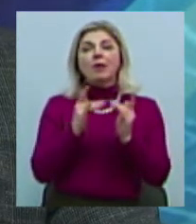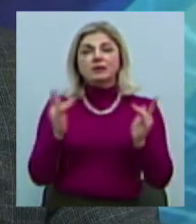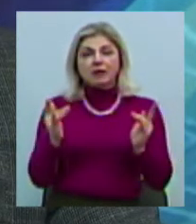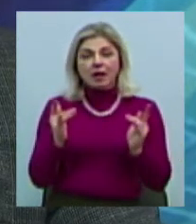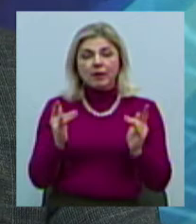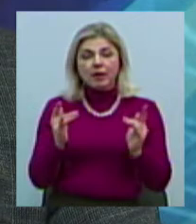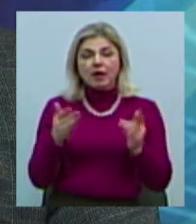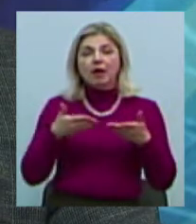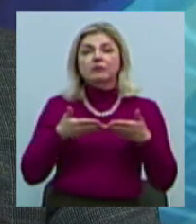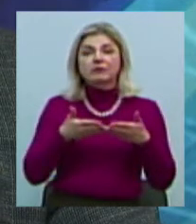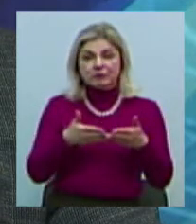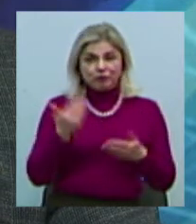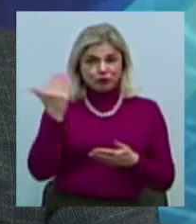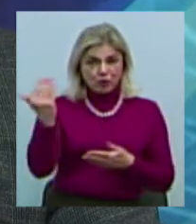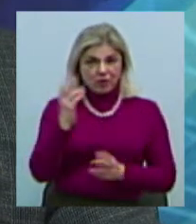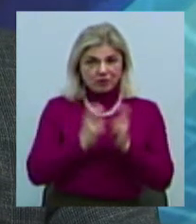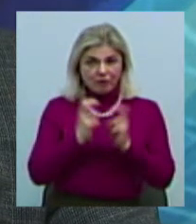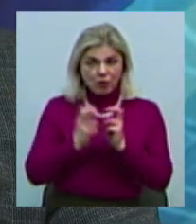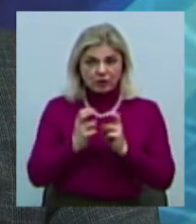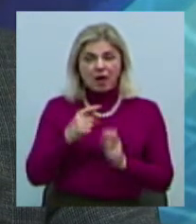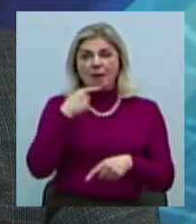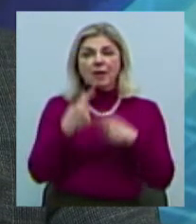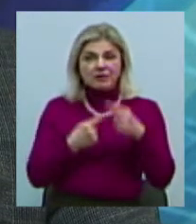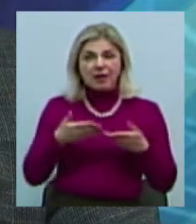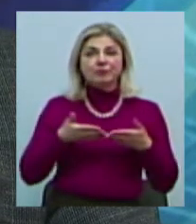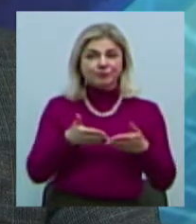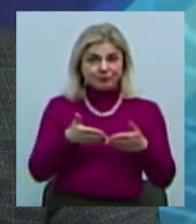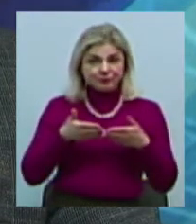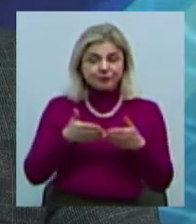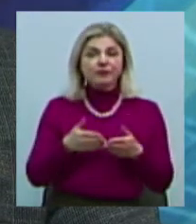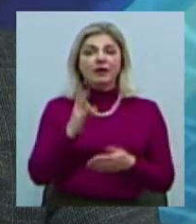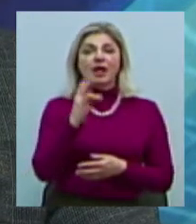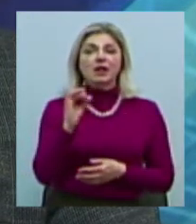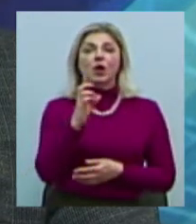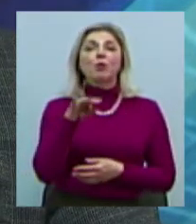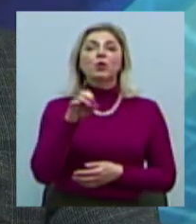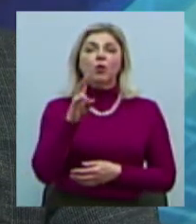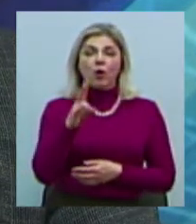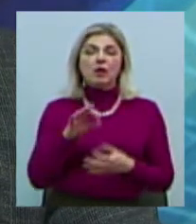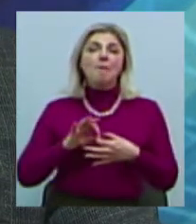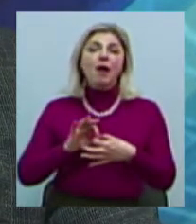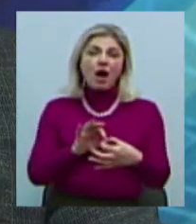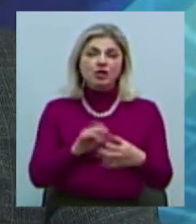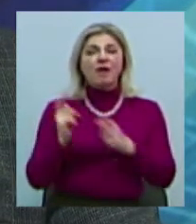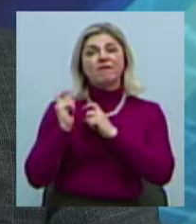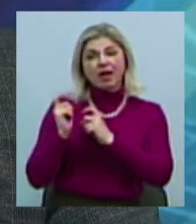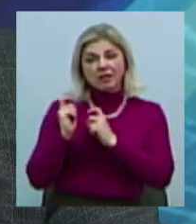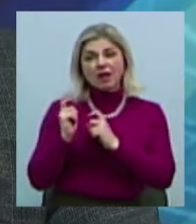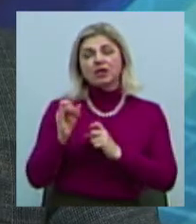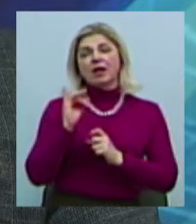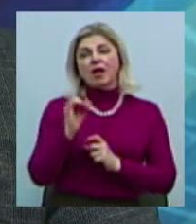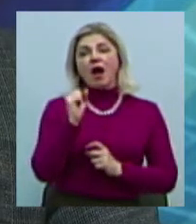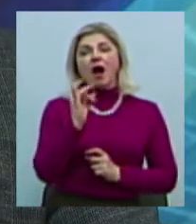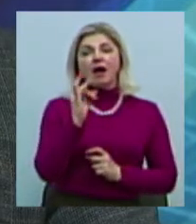их средства на постоянной основе, так скажем, да, там. Небулоновские баржи с буксирами. Там, вантажные. И